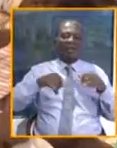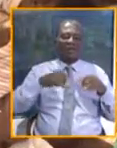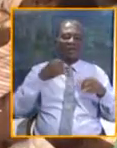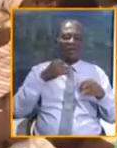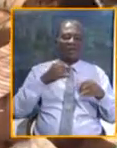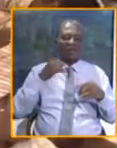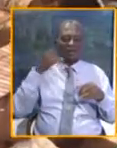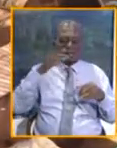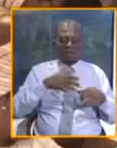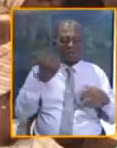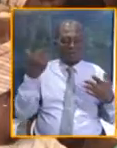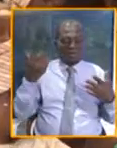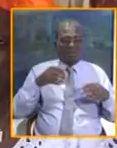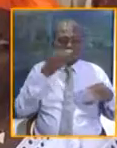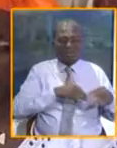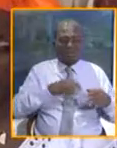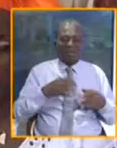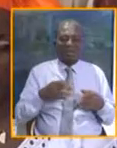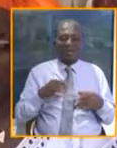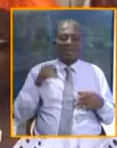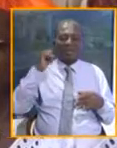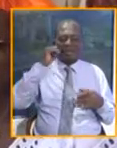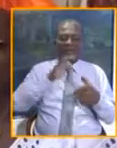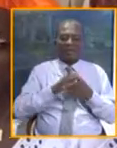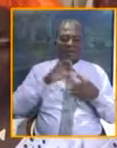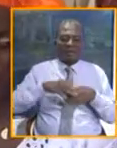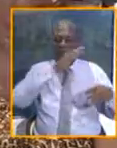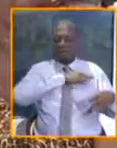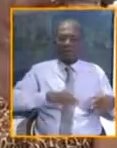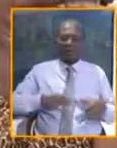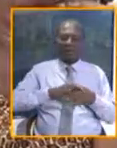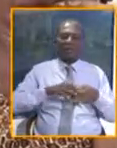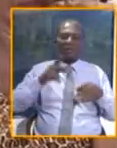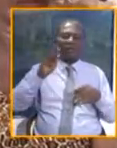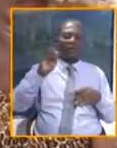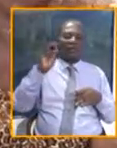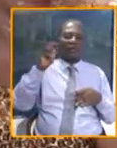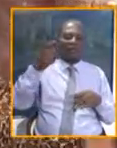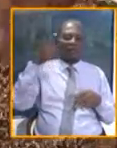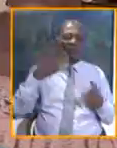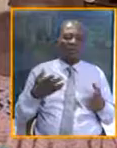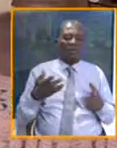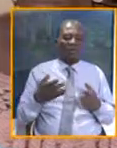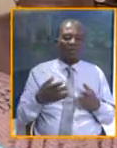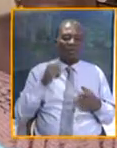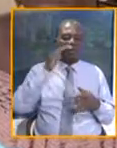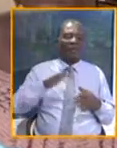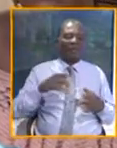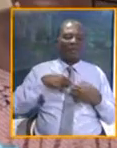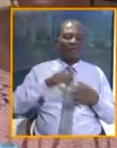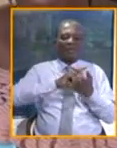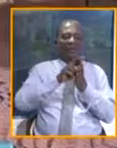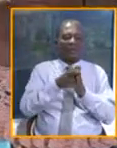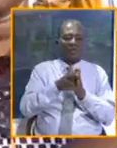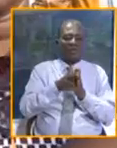mieux-être. L'épouse du maire de la commune de Kumasi a saisi l'occasion pour mettre les femmes en mission pour la paix et la cohésion. La femme a son rôle à jouer en